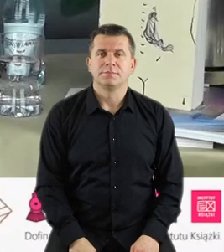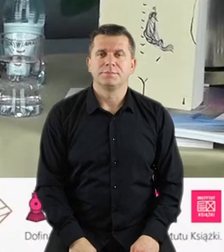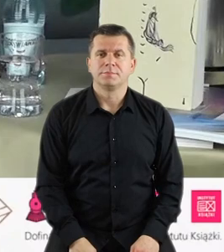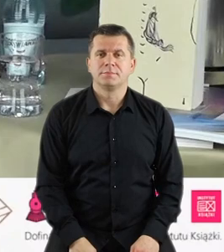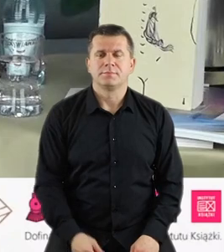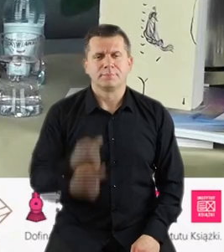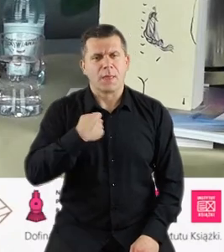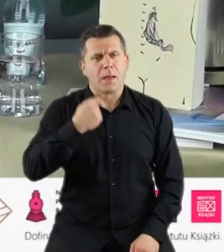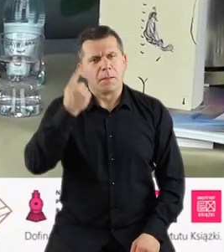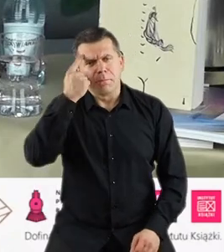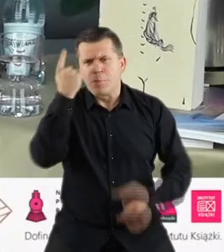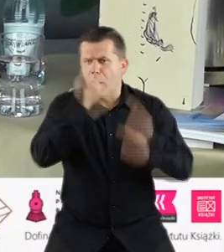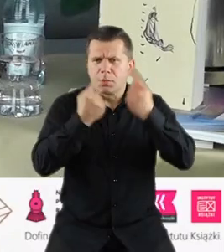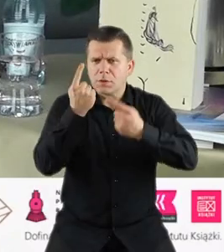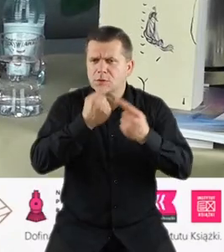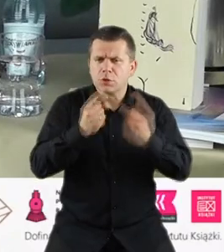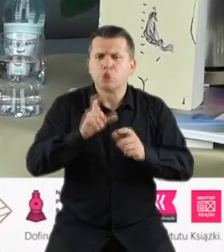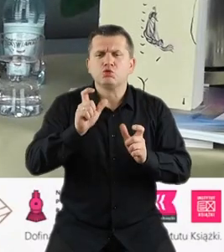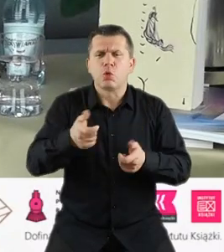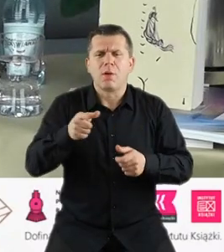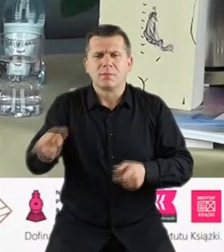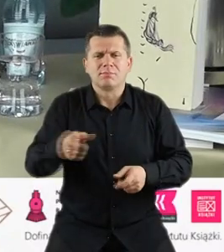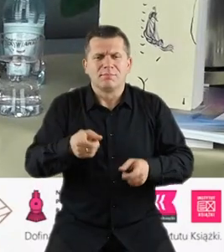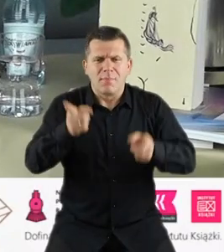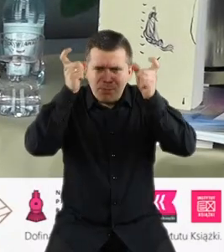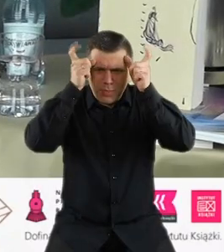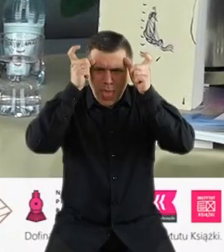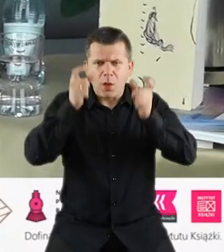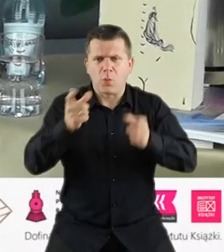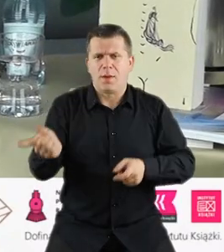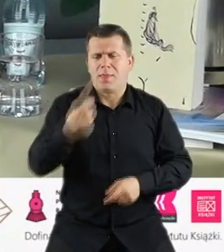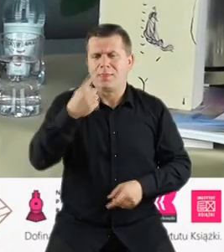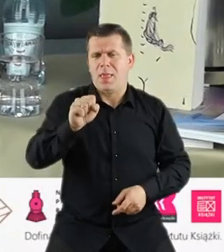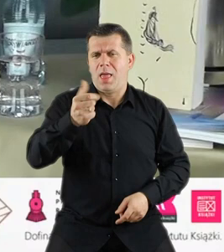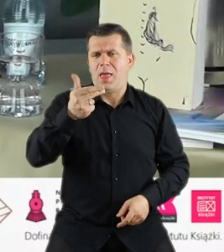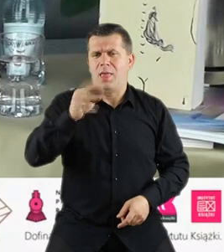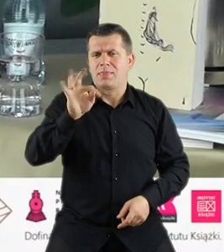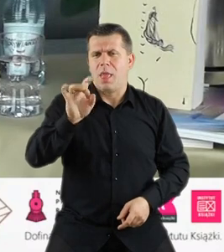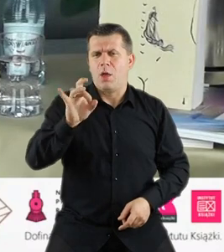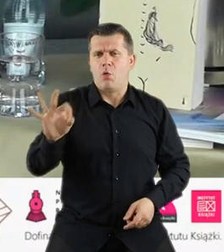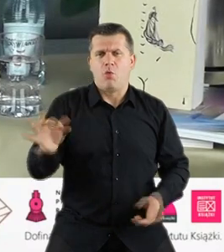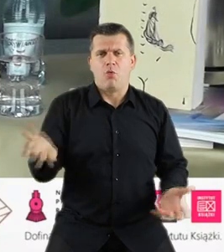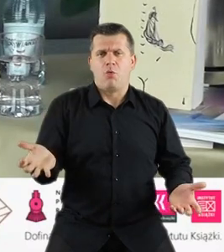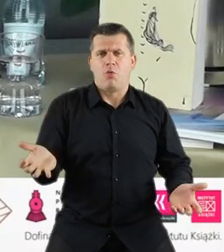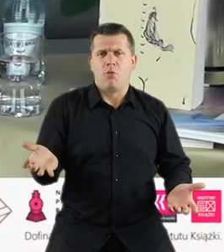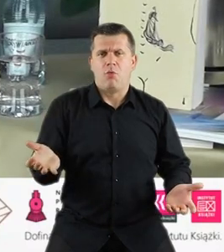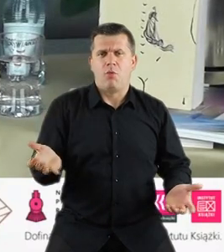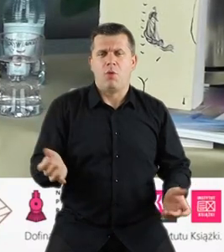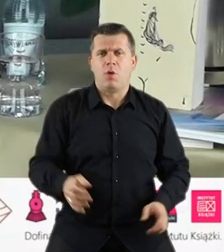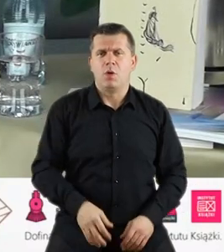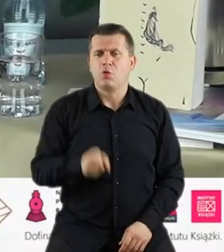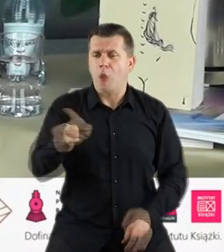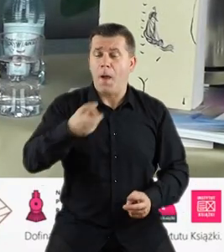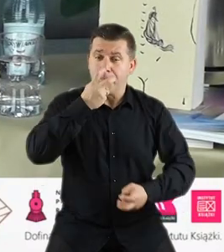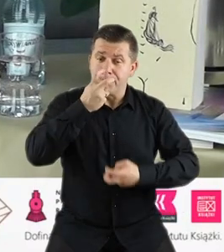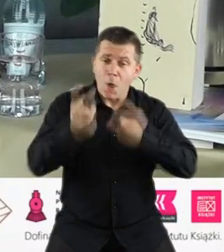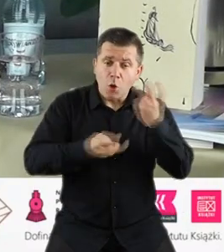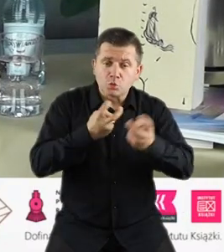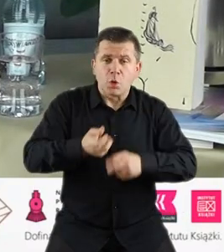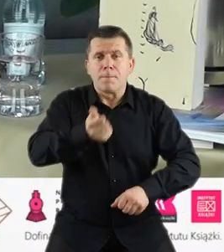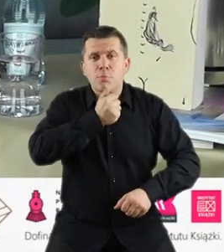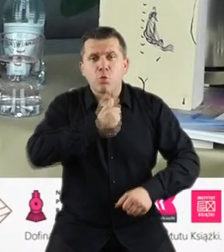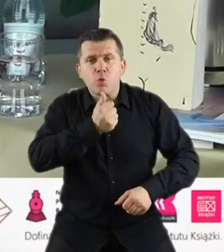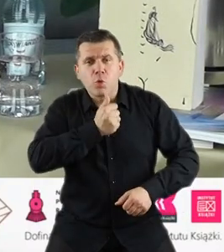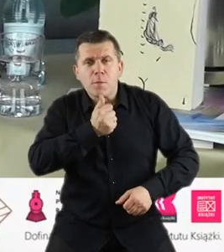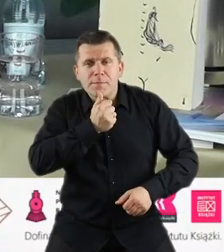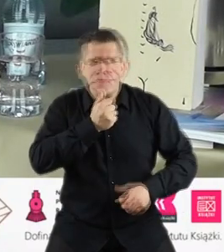I jakoś sobie pomyślałam, że no a co z tym piekłem, nie? Dantego chociażby. Prawda? Że tam to poszukiwanie i